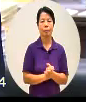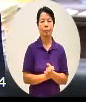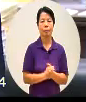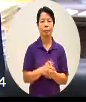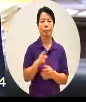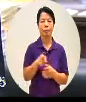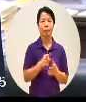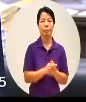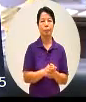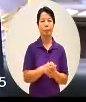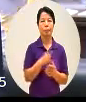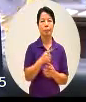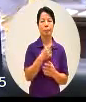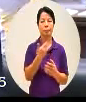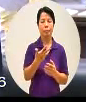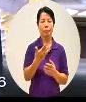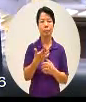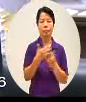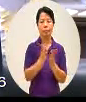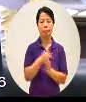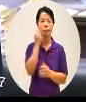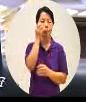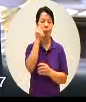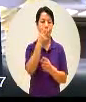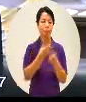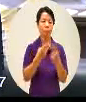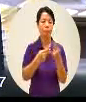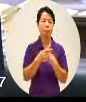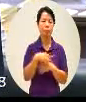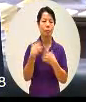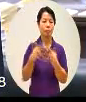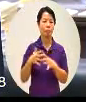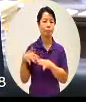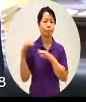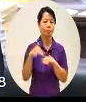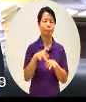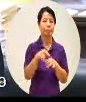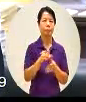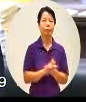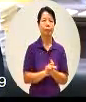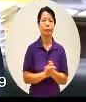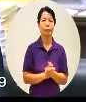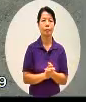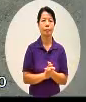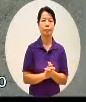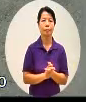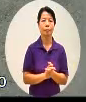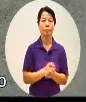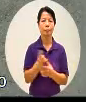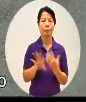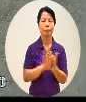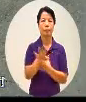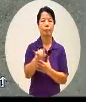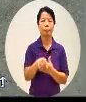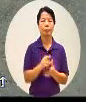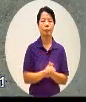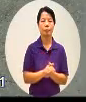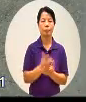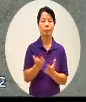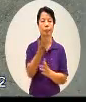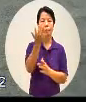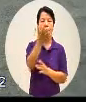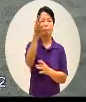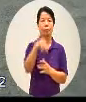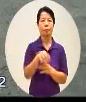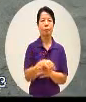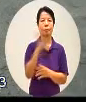啦。诶，咱的观光客遮侪位啊行吼，结果啊，这是外口分化路头前迄条